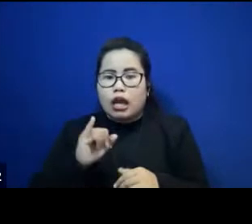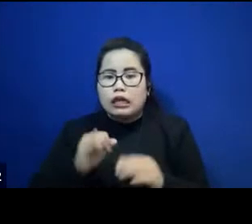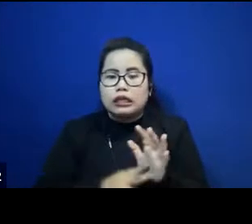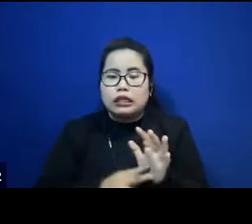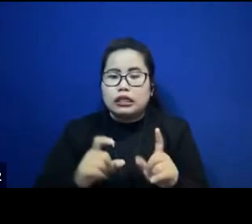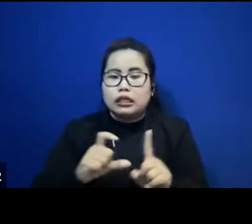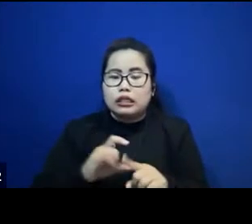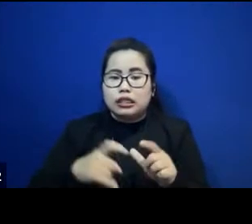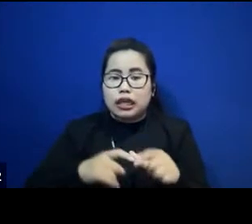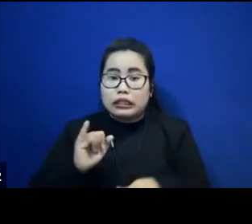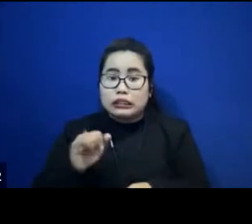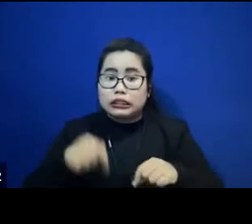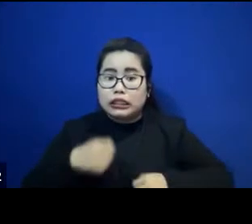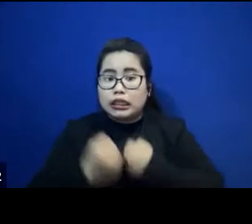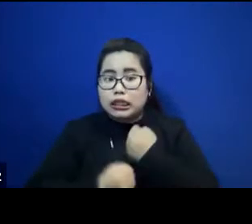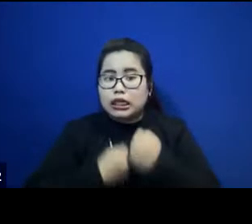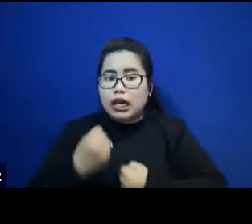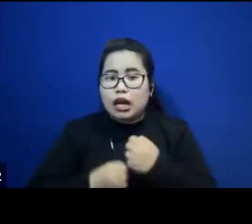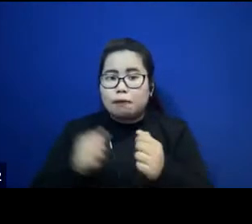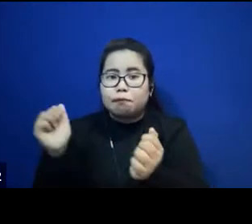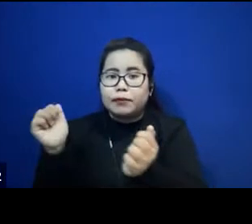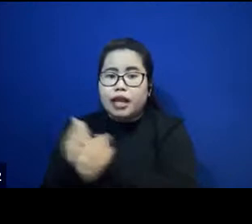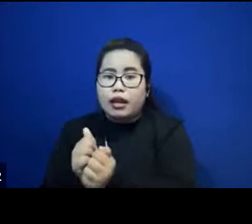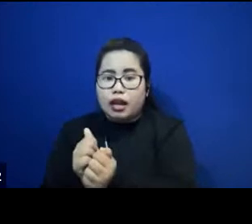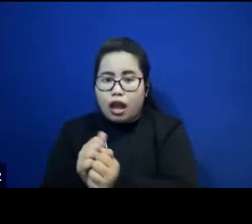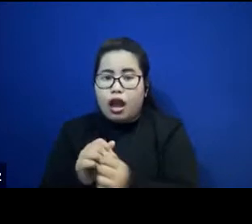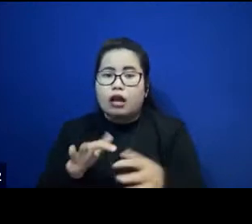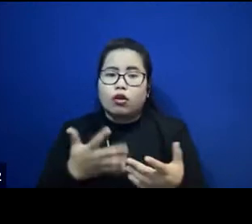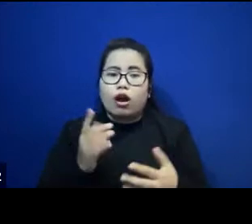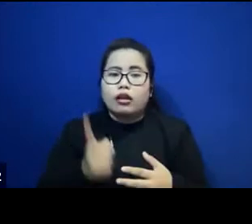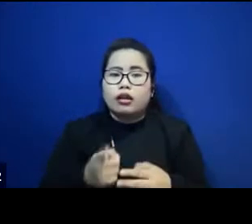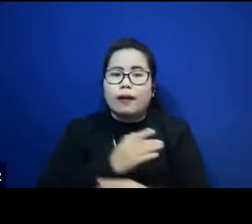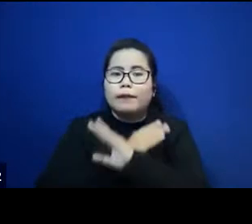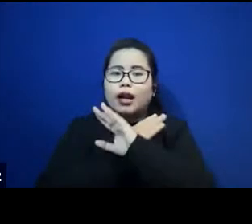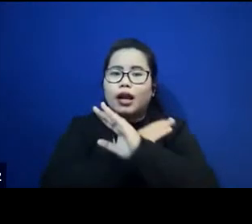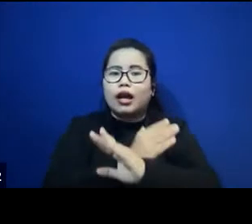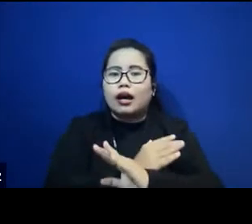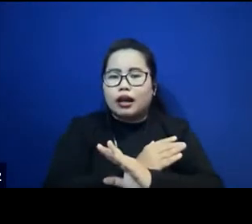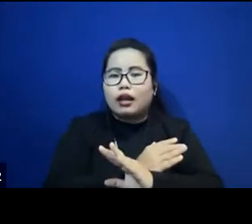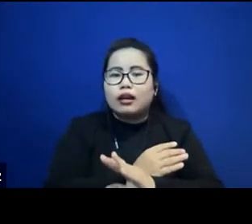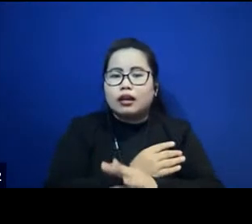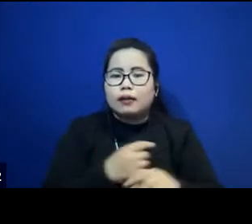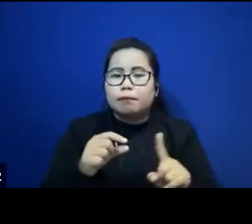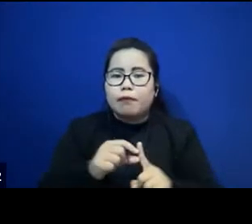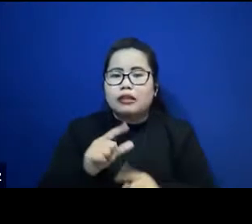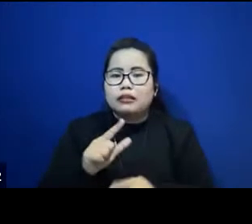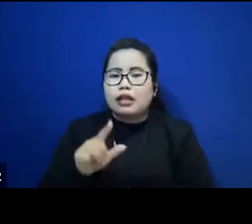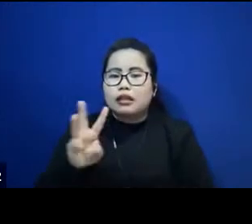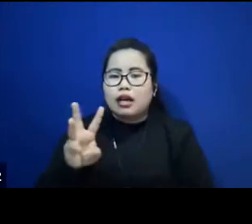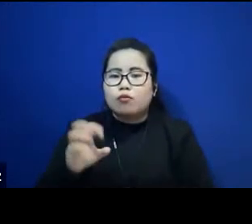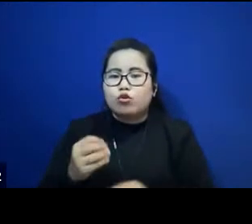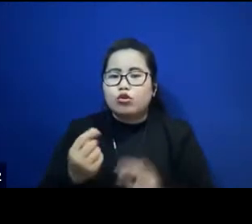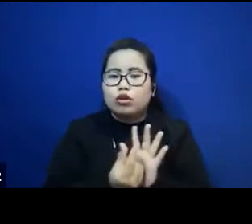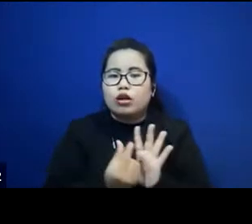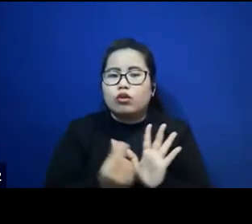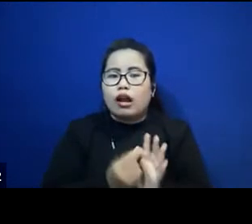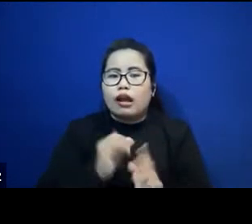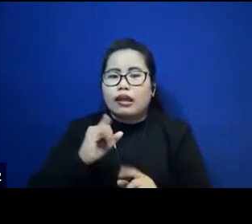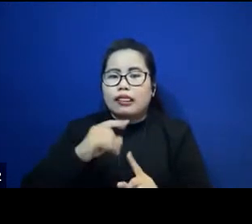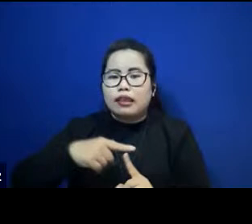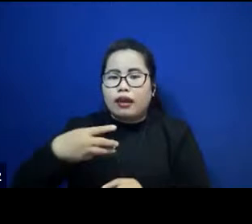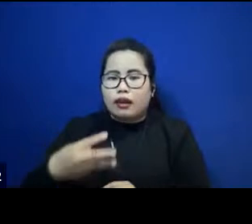merupakan tindakan pidana yang digerak sesudah pelanggaran terhadap person 30 memesan saya undang-undang ite